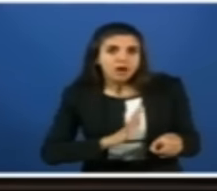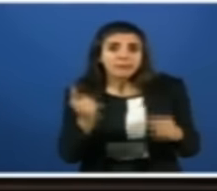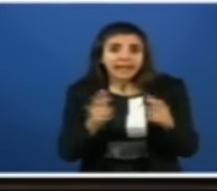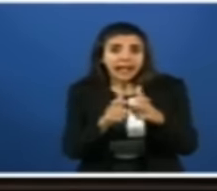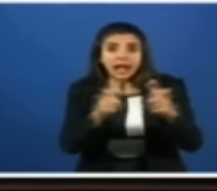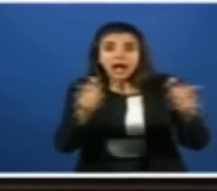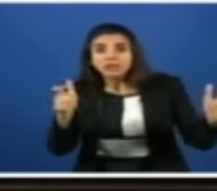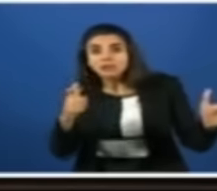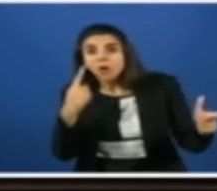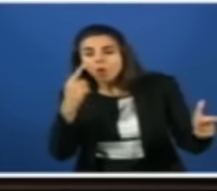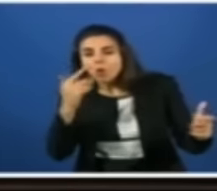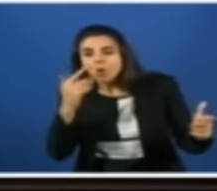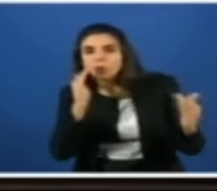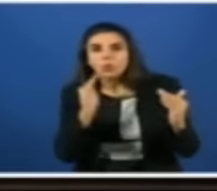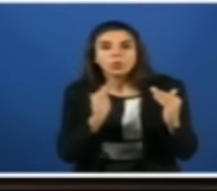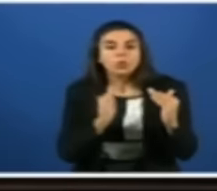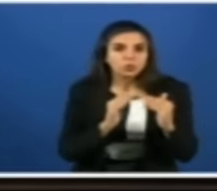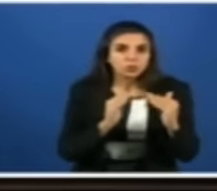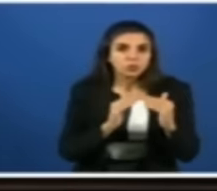gelişmeye uygun